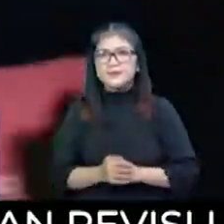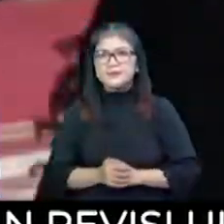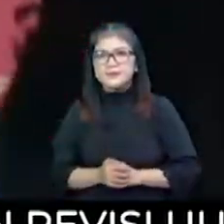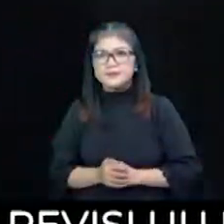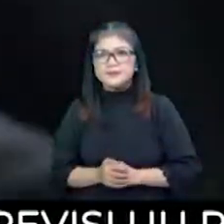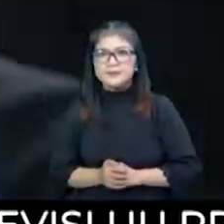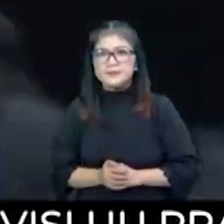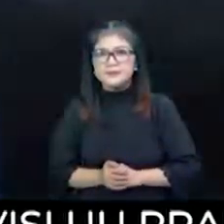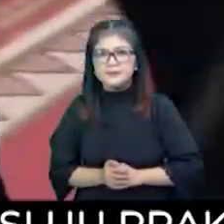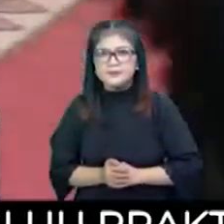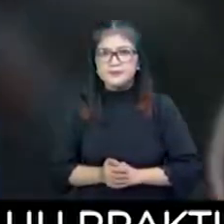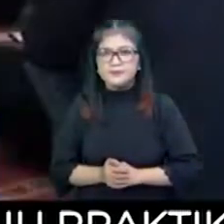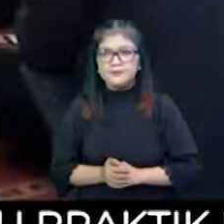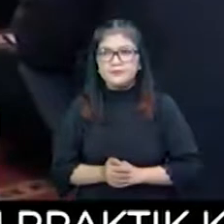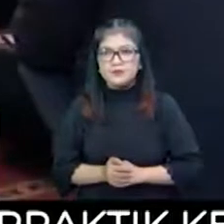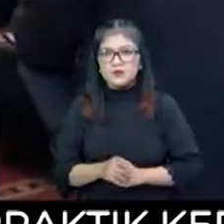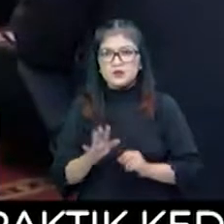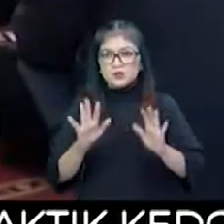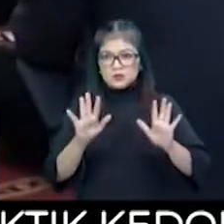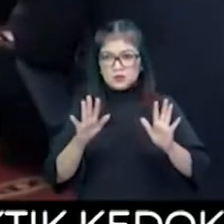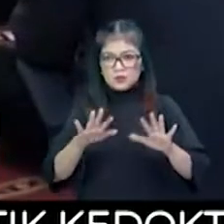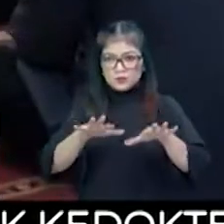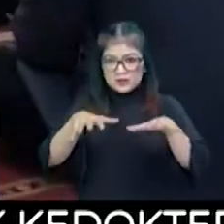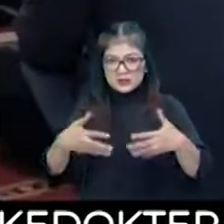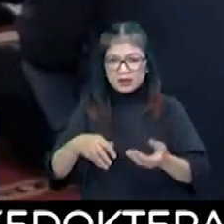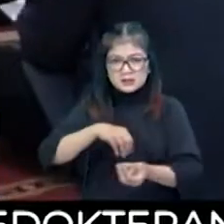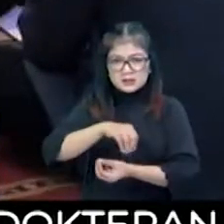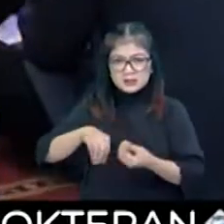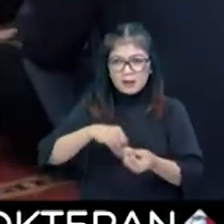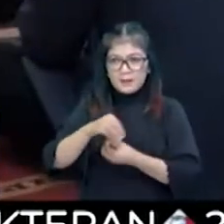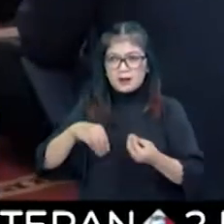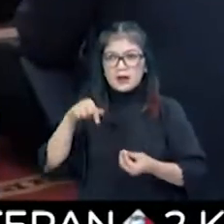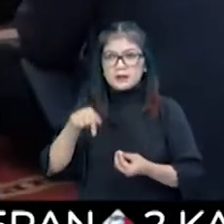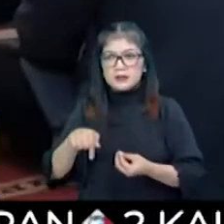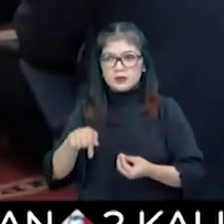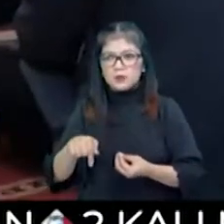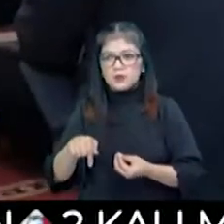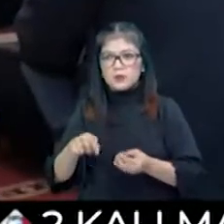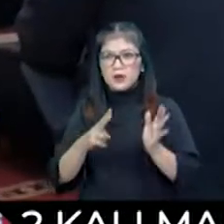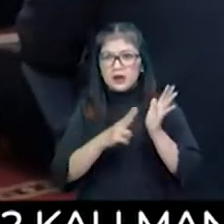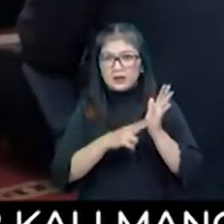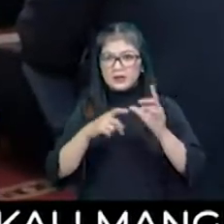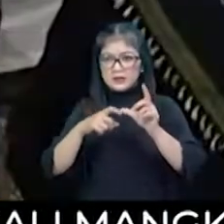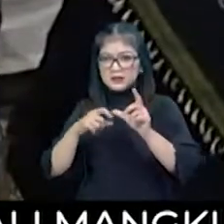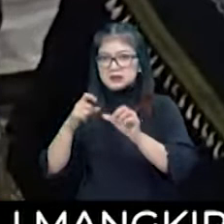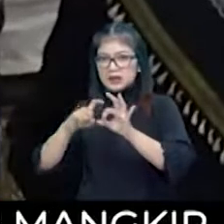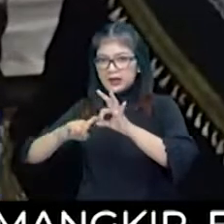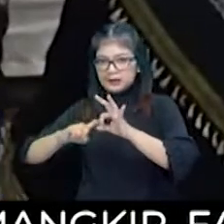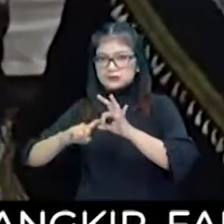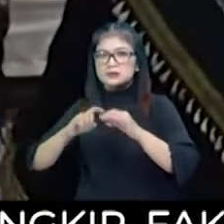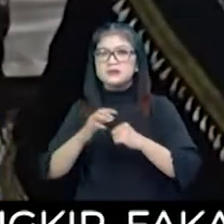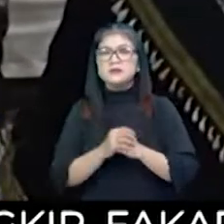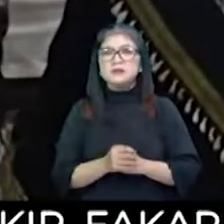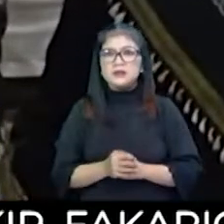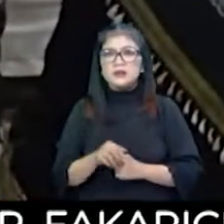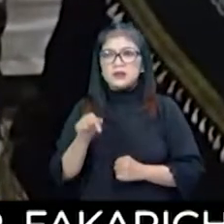Puluhan jamaah Tarekat Naksabandiyah Al-Kholidiyah Jalaliyah di Medan dan Deli Serdang sudah mulai melaksanakan sholat tarawih.